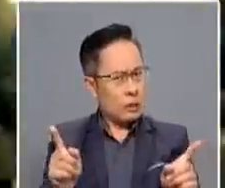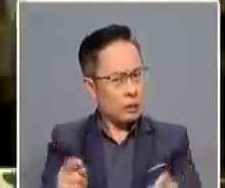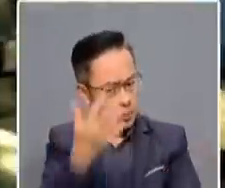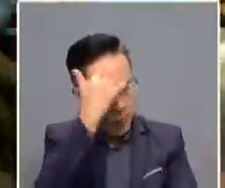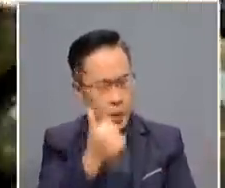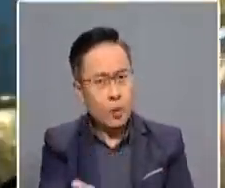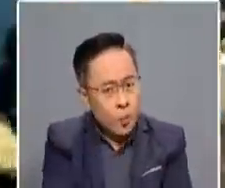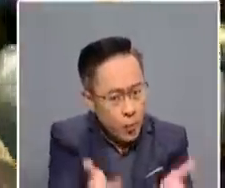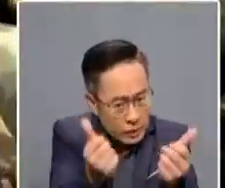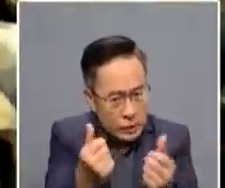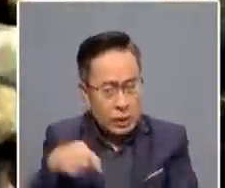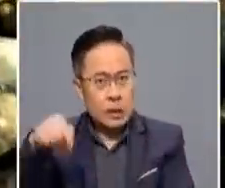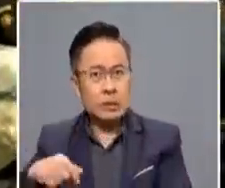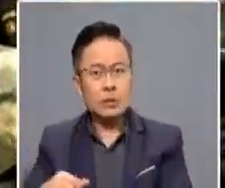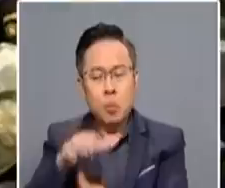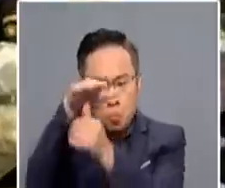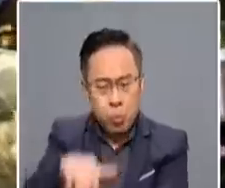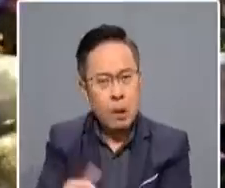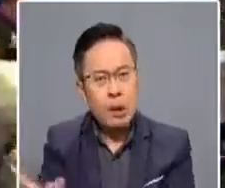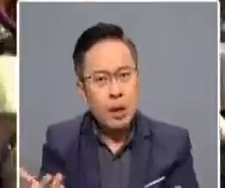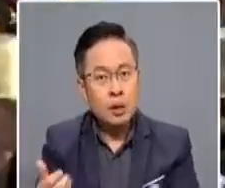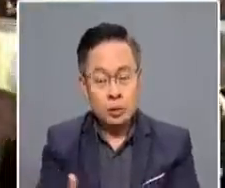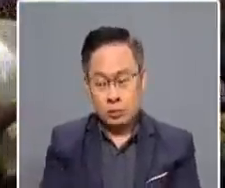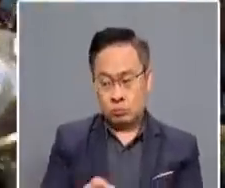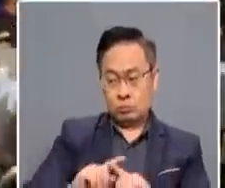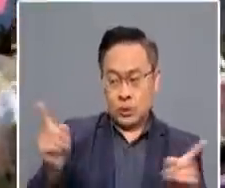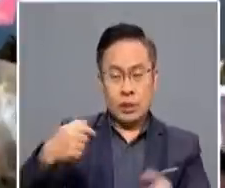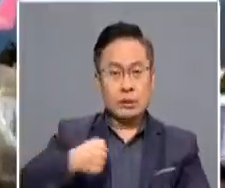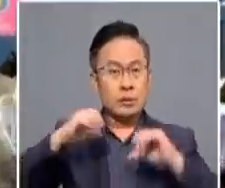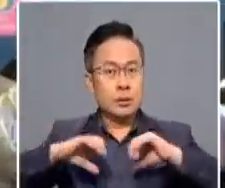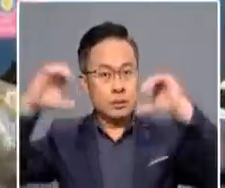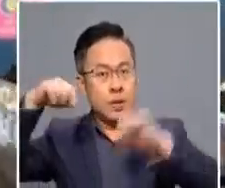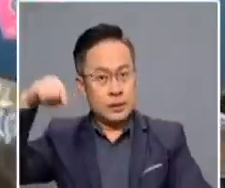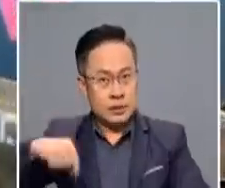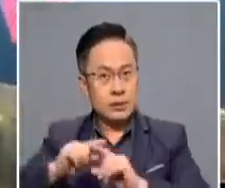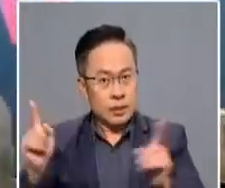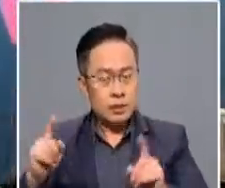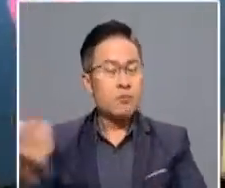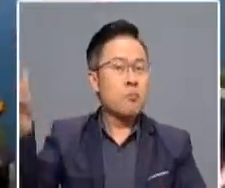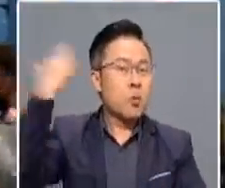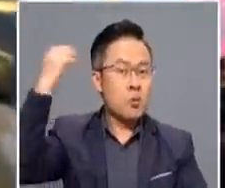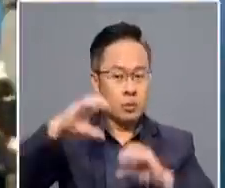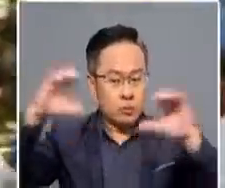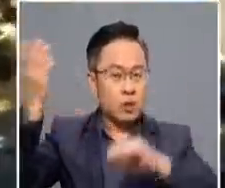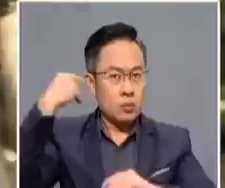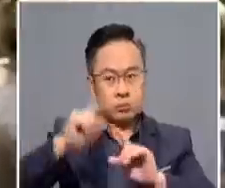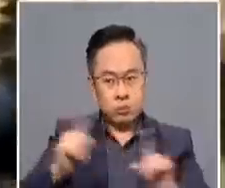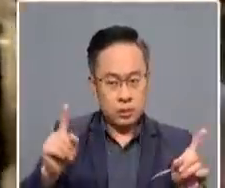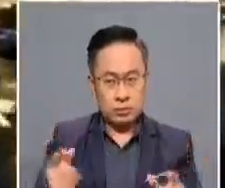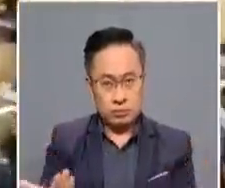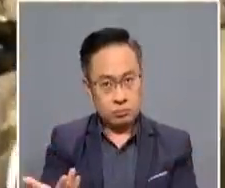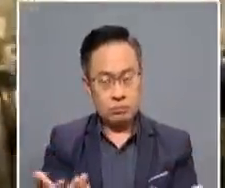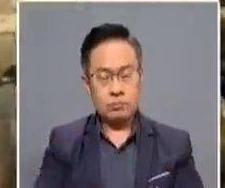ละสถานการณ์ขออย่านำมาสอบถามหรือว่ามาเปรียบเทียบกับเรื่องนี้มันเกิดขึ้นบานปลายไปมากกว่านี้ค่ะอ่ะไปฟังเสียงนายกรัฐ